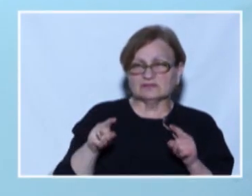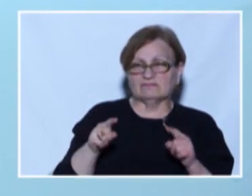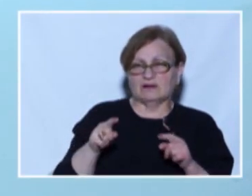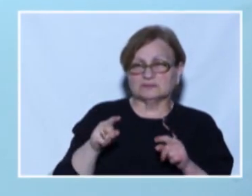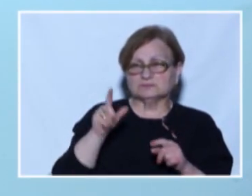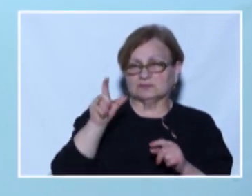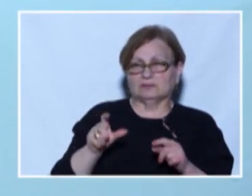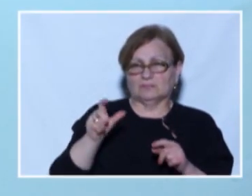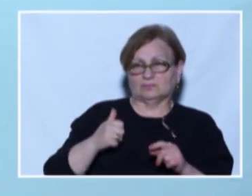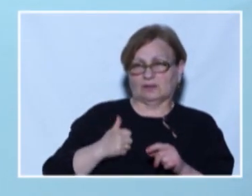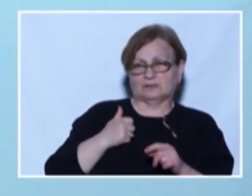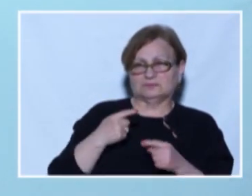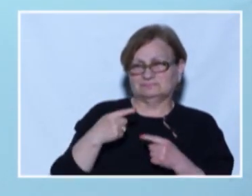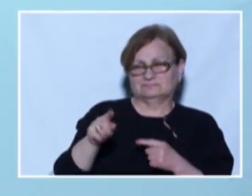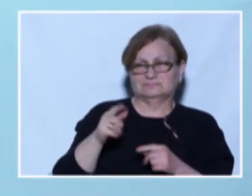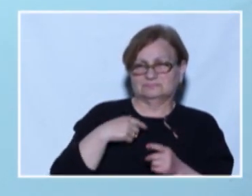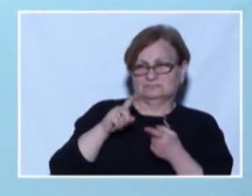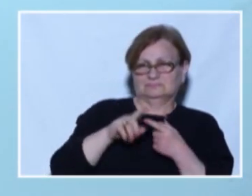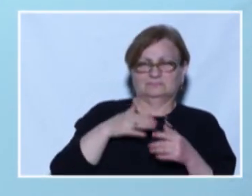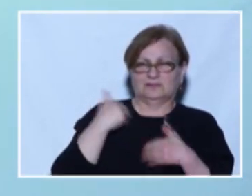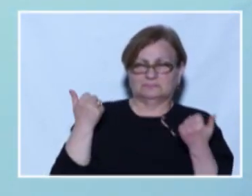ღირსების საზღვრებსაც.